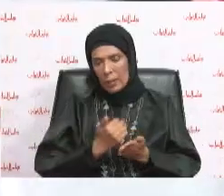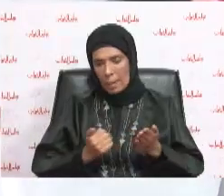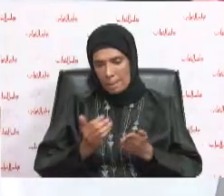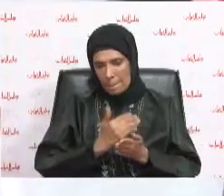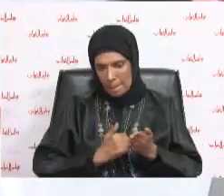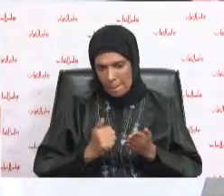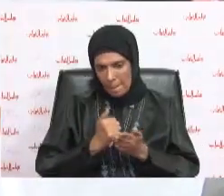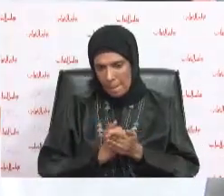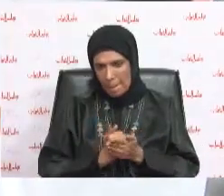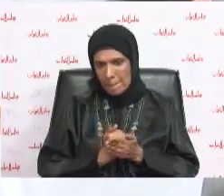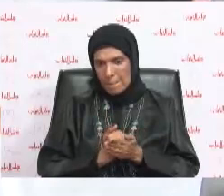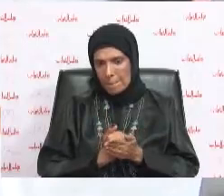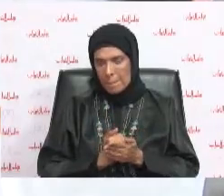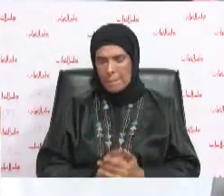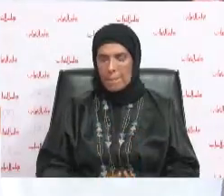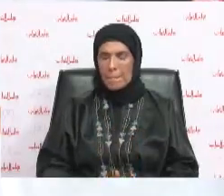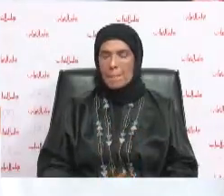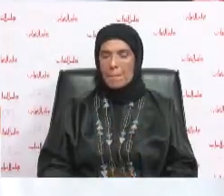أنا وين يكون